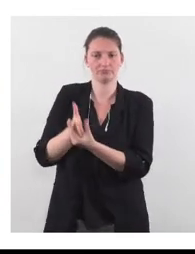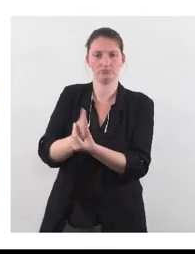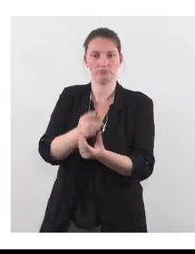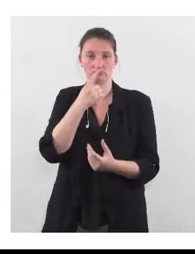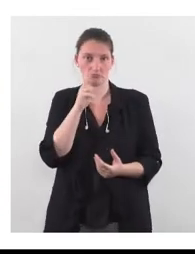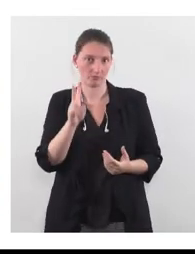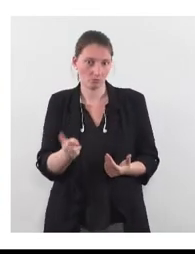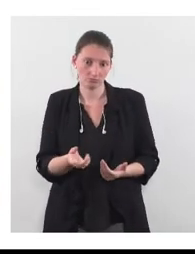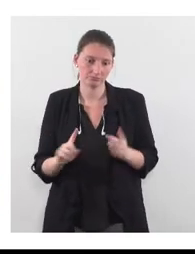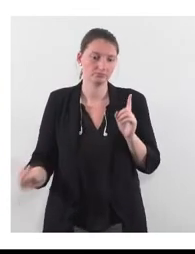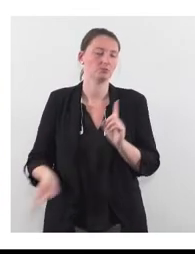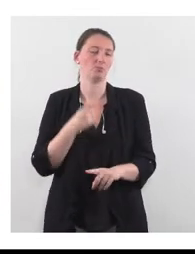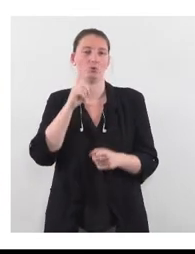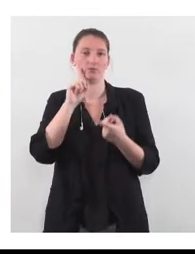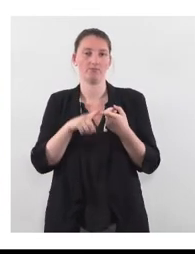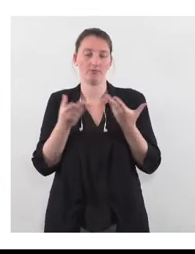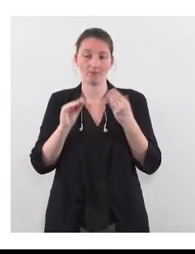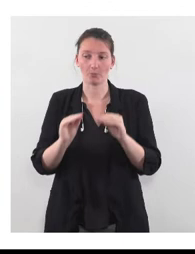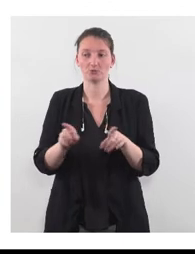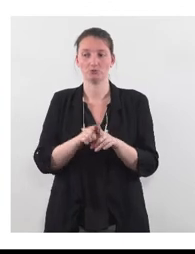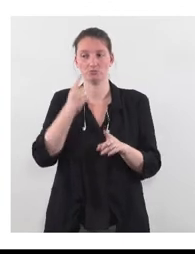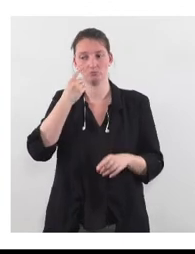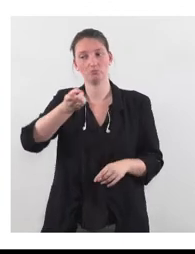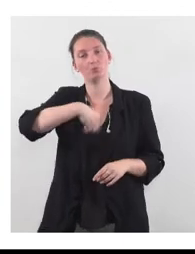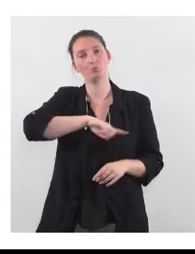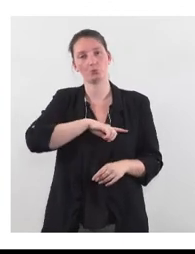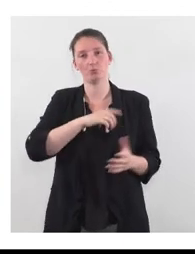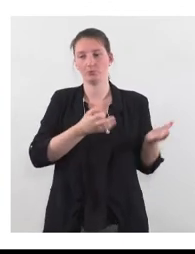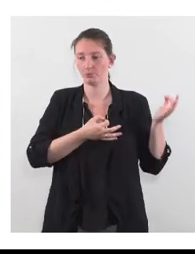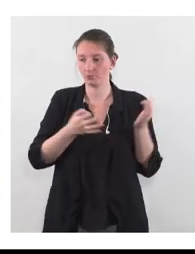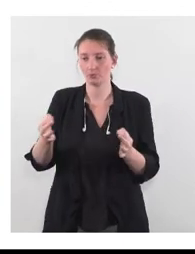c'est hyper important en termes de formation continue pour nous aussi.